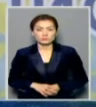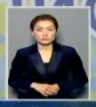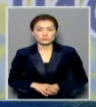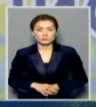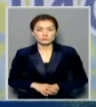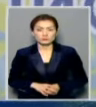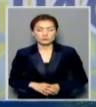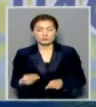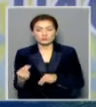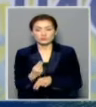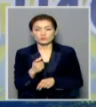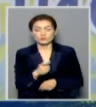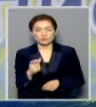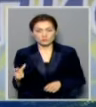бапкерлеріне